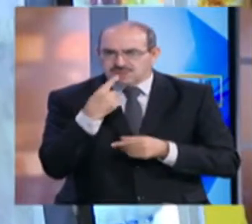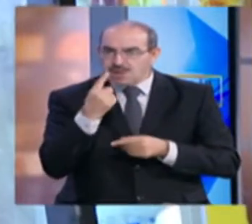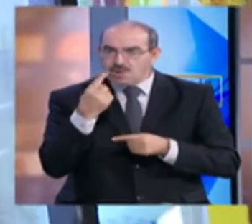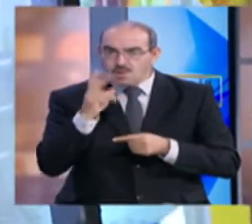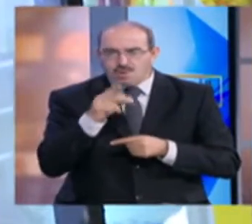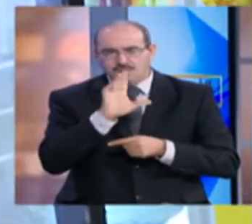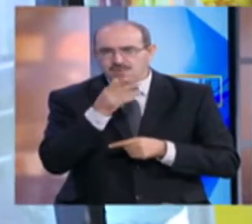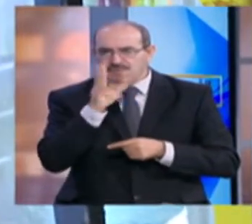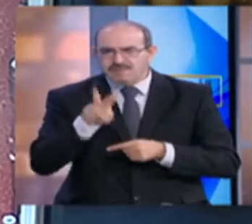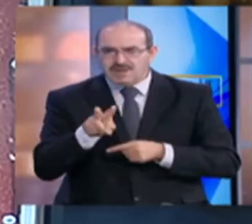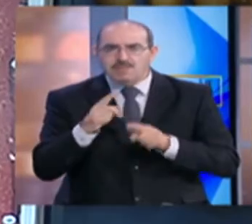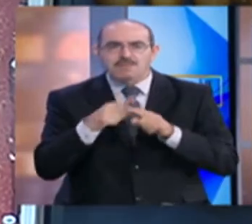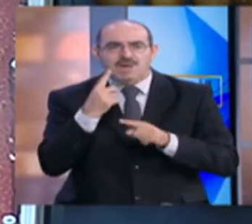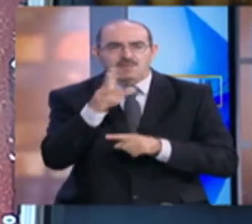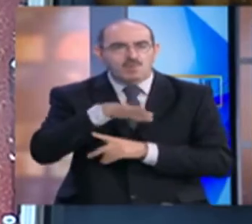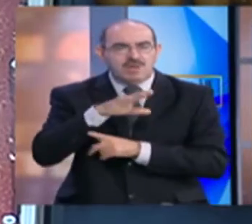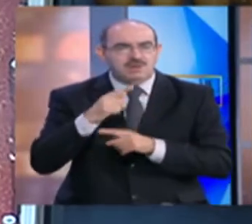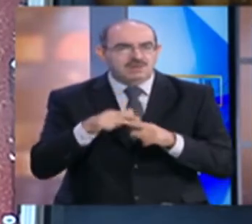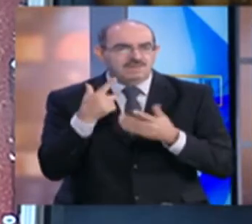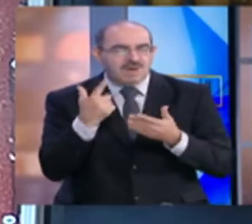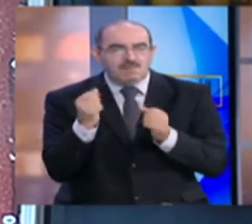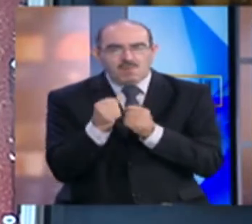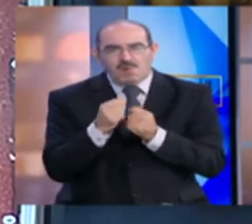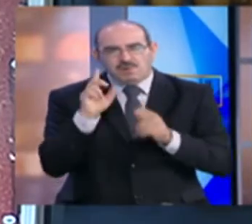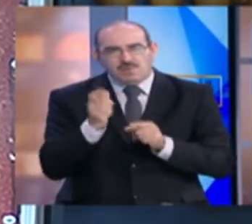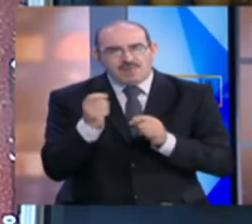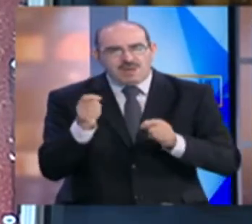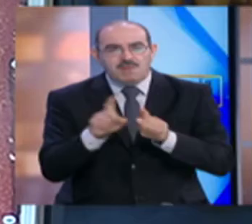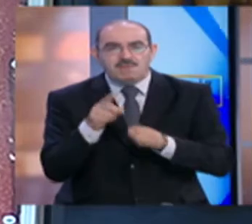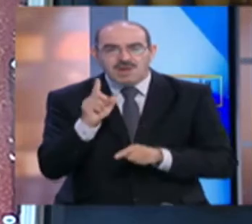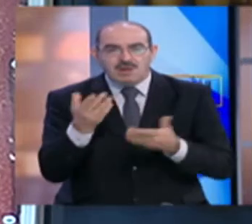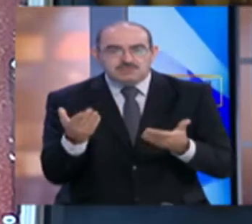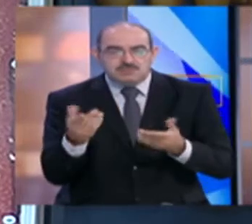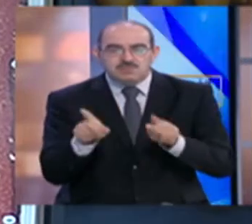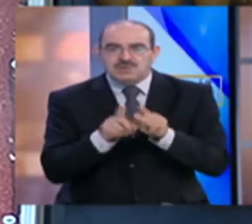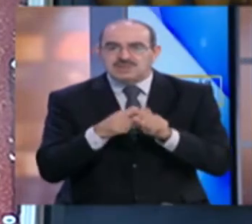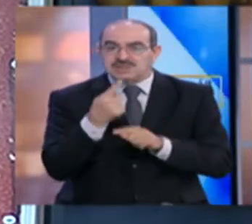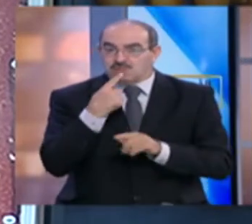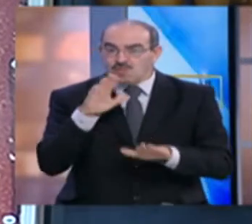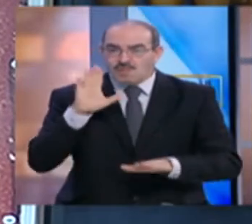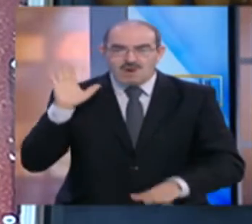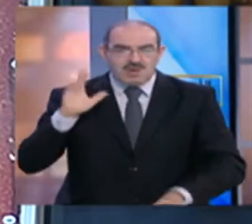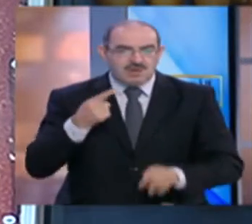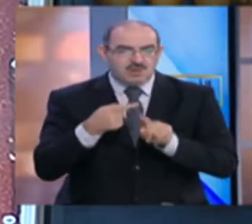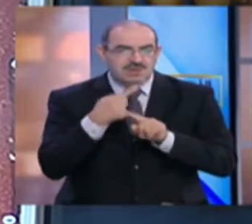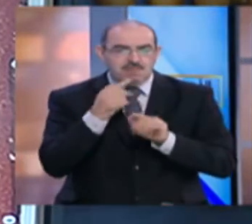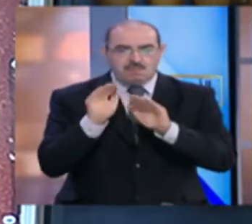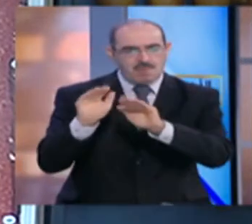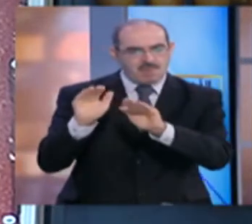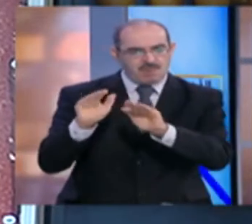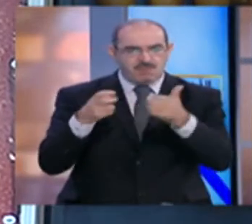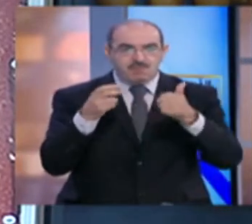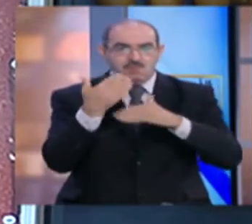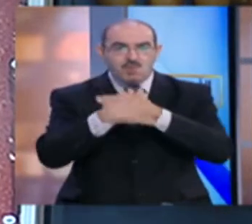مع الدولة ورانا مع المواطن. مو حال احنا نقدو نخربوه في الخبز تاع القليل، راه يبقى توجور بالبريد